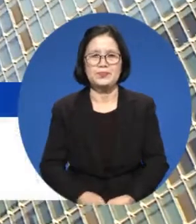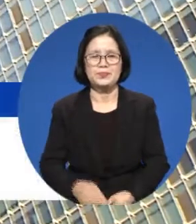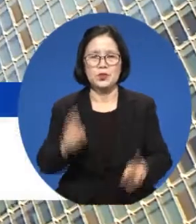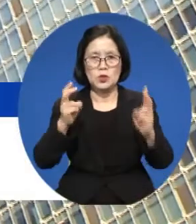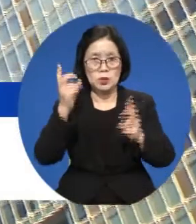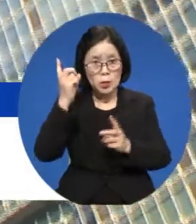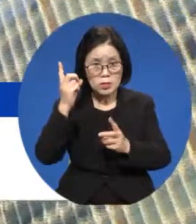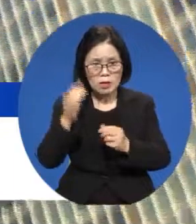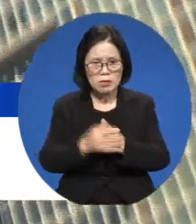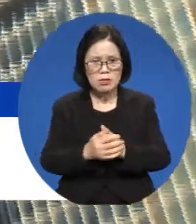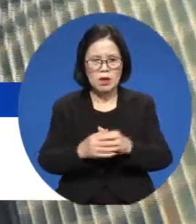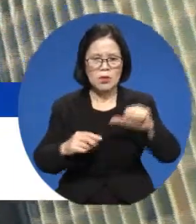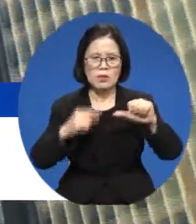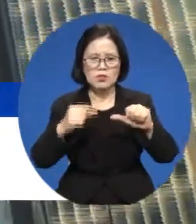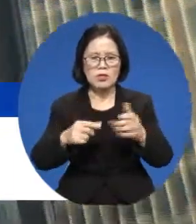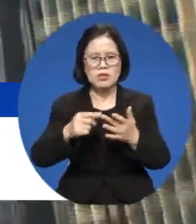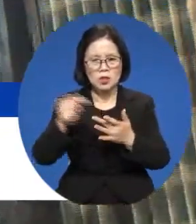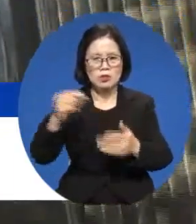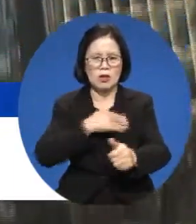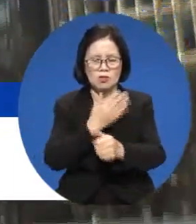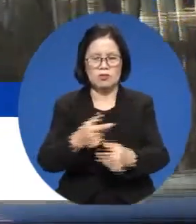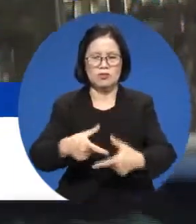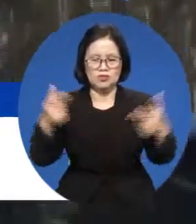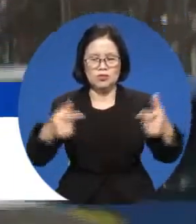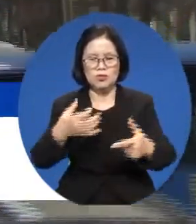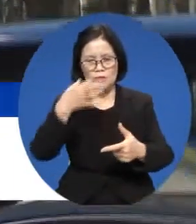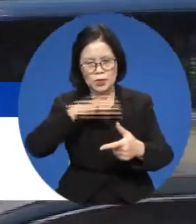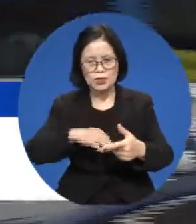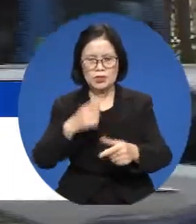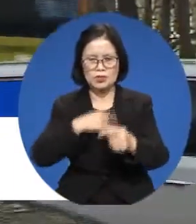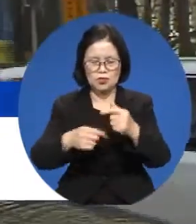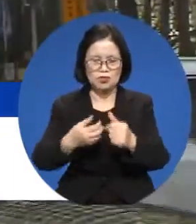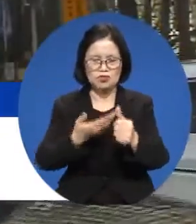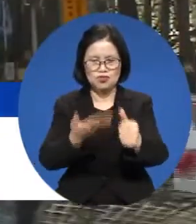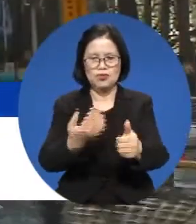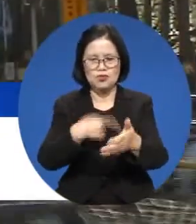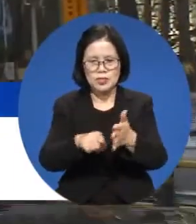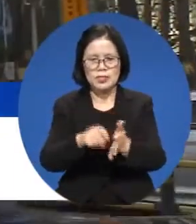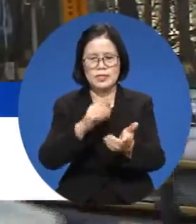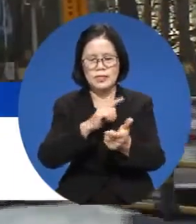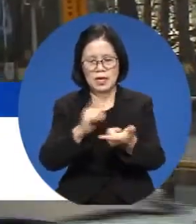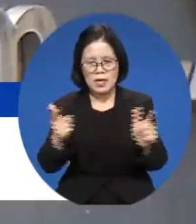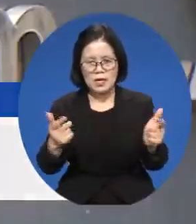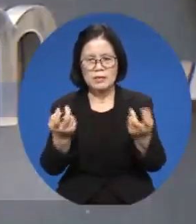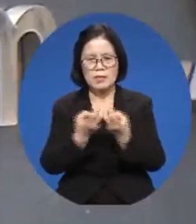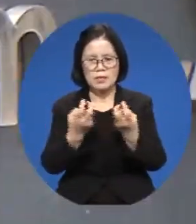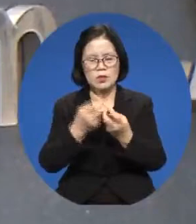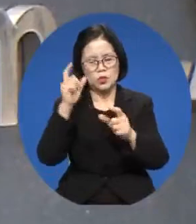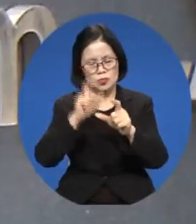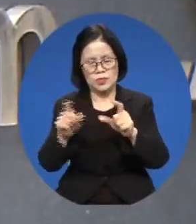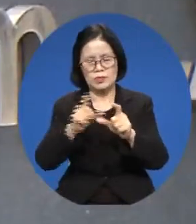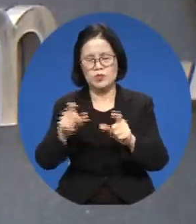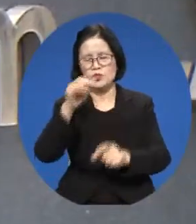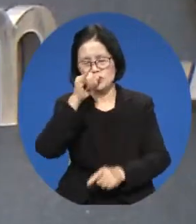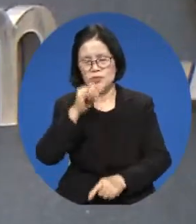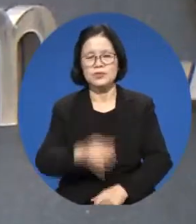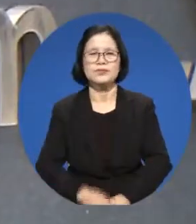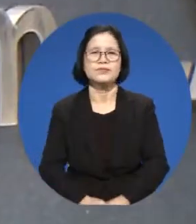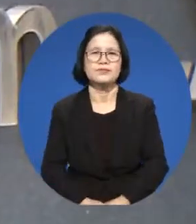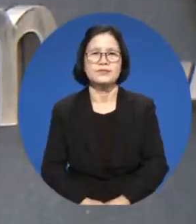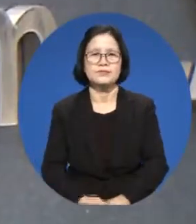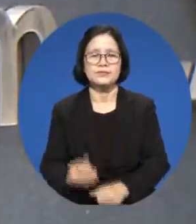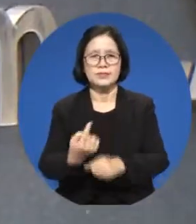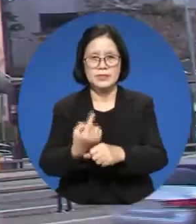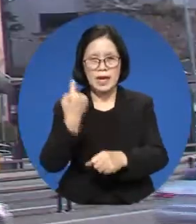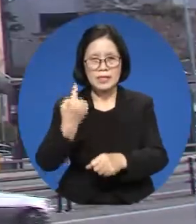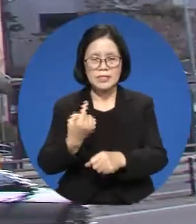통신사들은 5G 고객들의 선택권을 높이고 편익을 더해드리기 위해서 다양한 방안을 고민하고 있습니다. 지난해